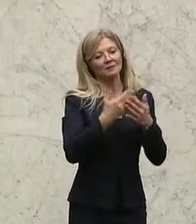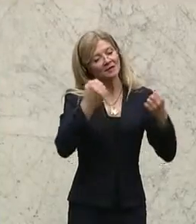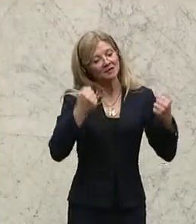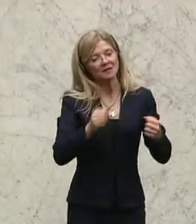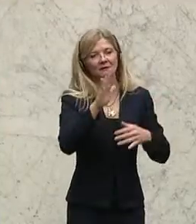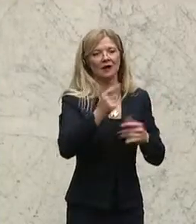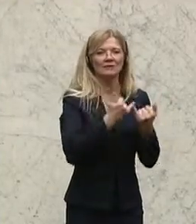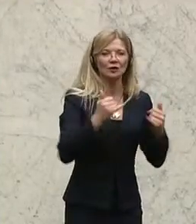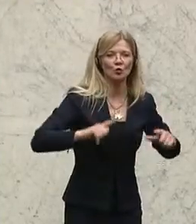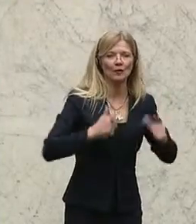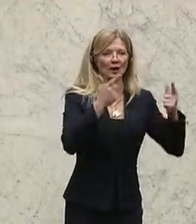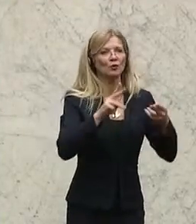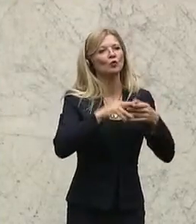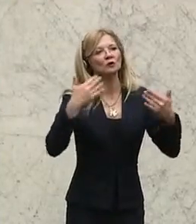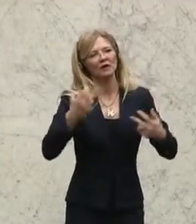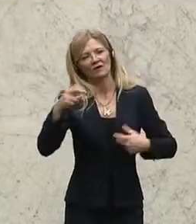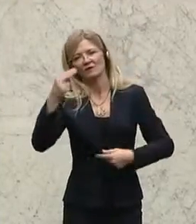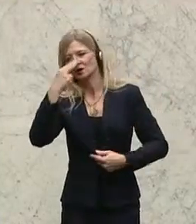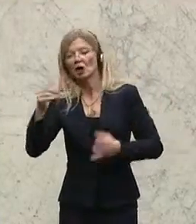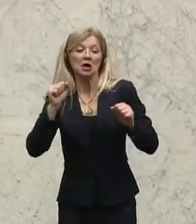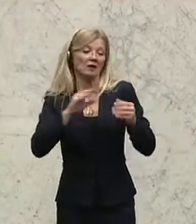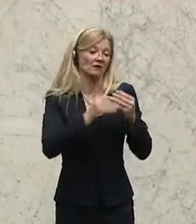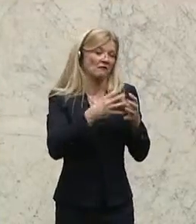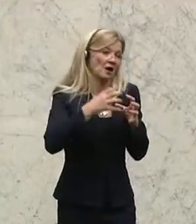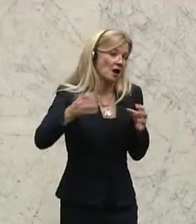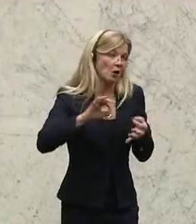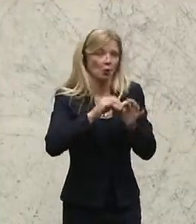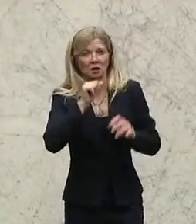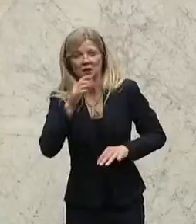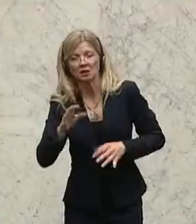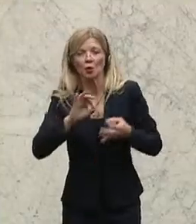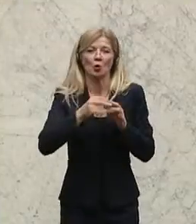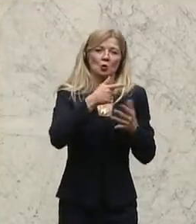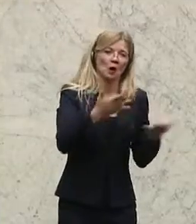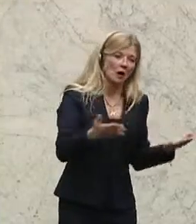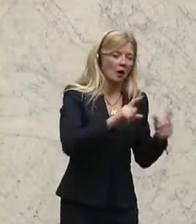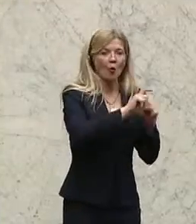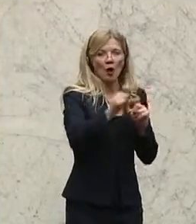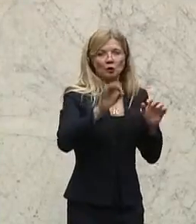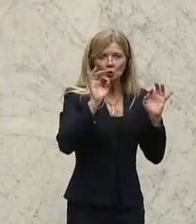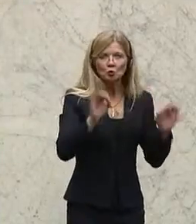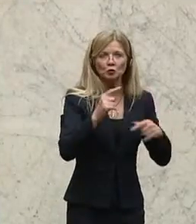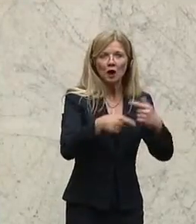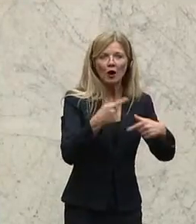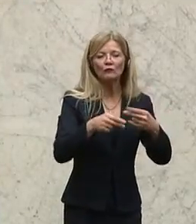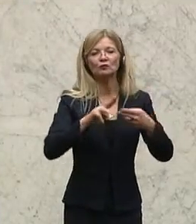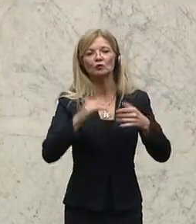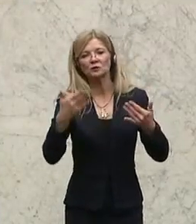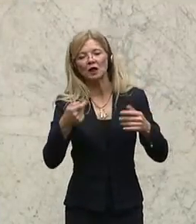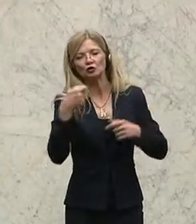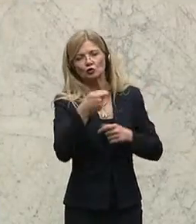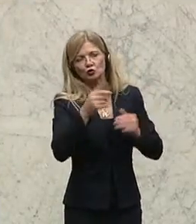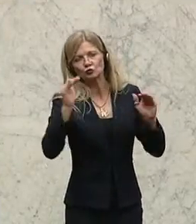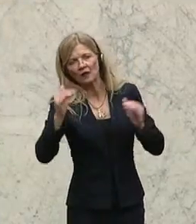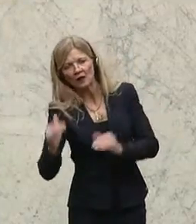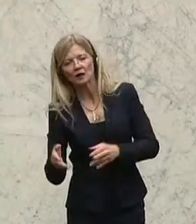gesichert sind in ihrer Existenz und dann schauen wir weiter. Dann kann man den Vertrag verlängern oder auch nicht oder die Ordination geht gut und man reduziert die Zuschüsse und